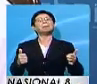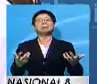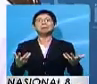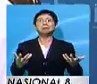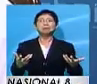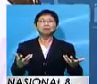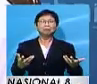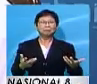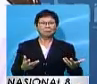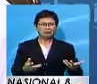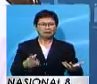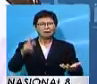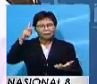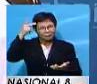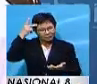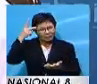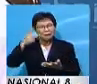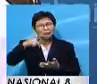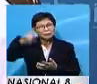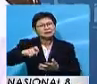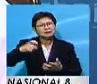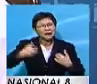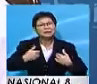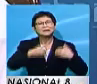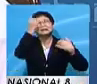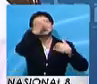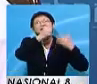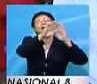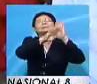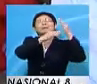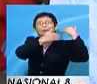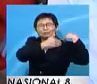Jadi, kena ada sikap tanggungjawab, ketanggungjawaban.